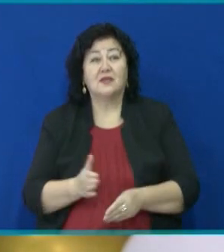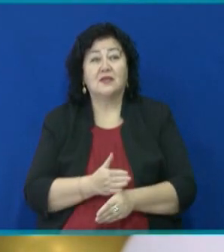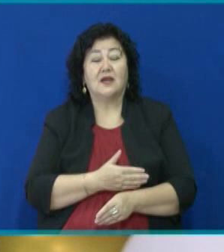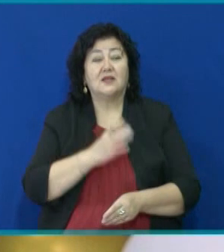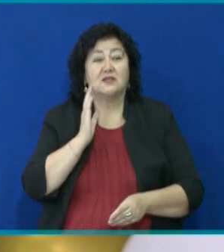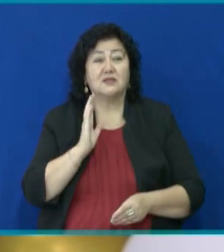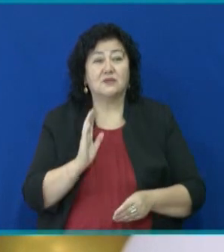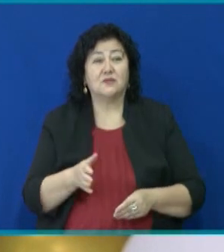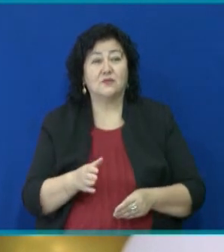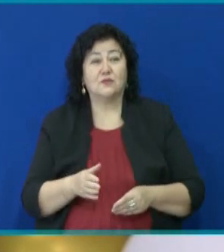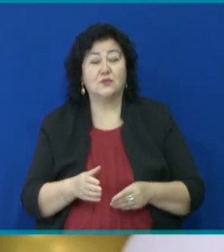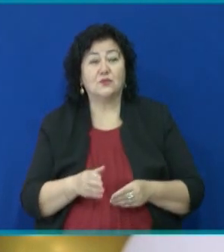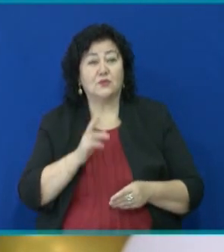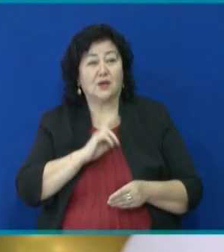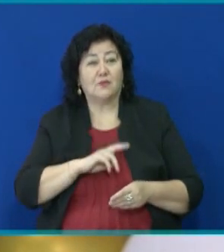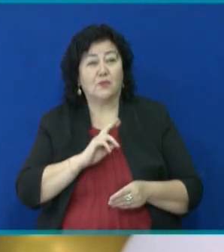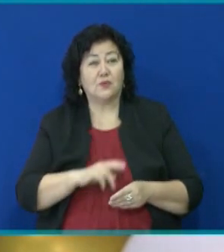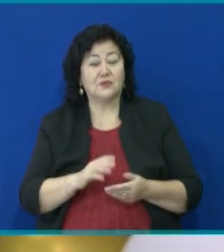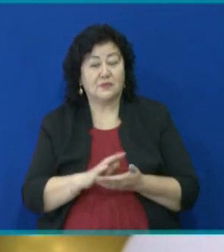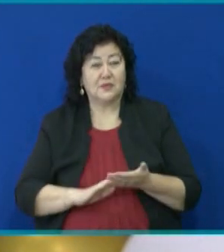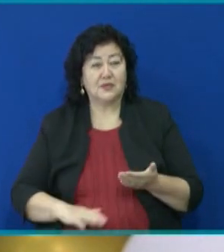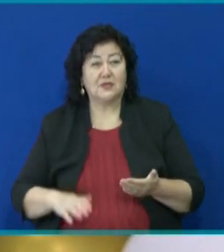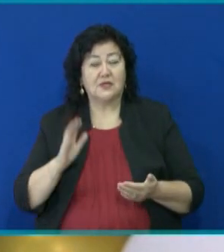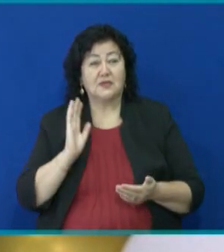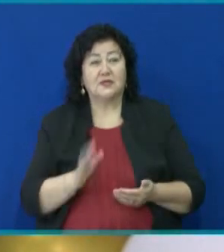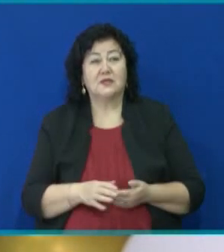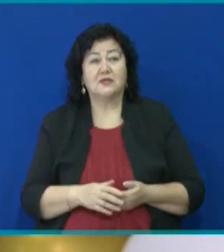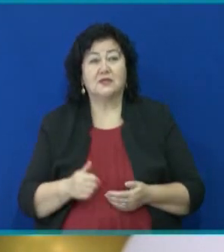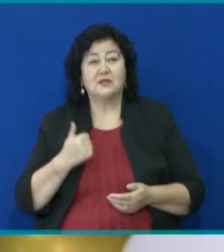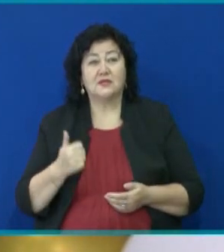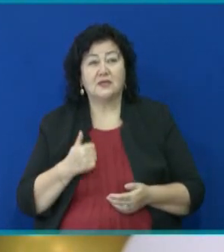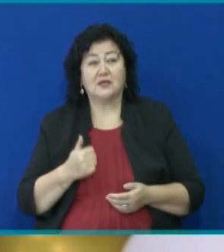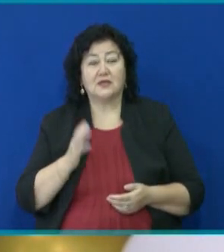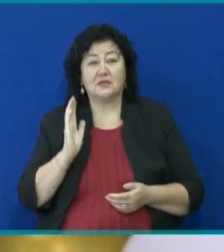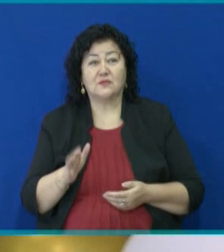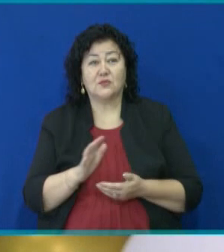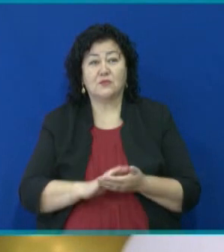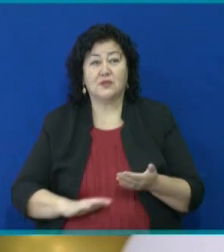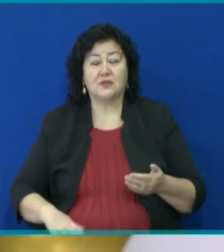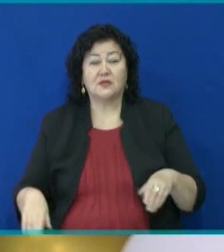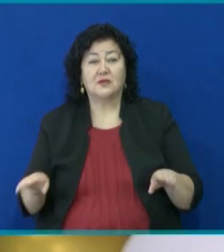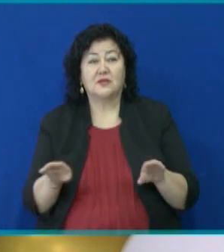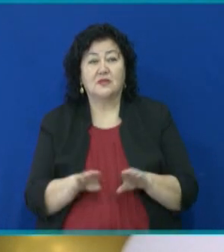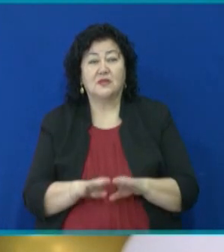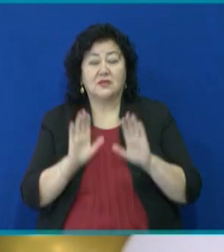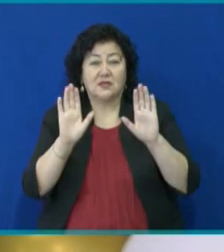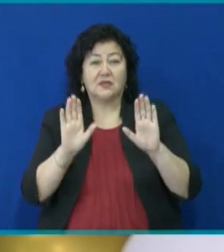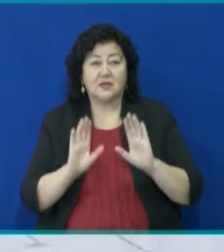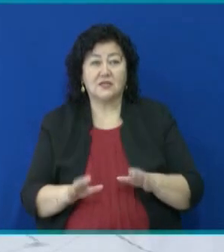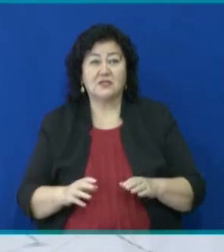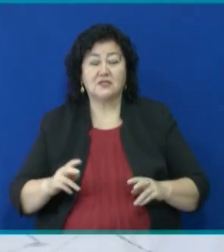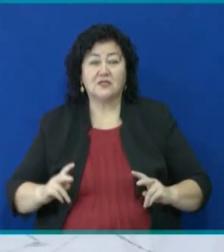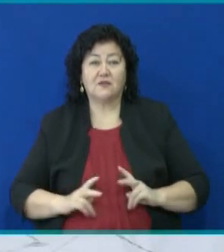я нахожусь в рядах, я буду стараться продолжать точно так же традиции своего